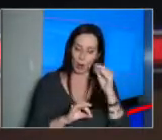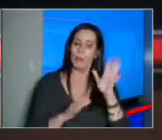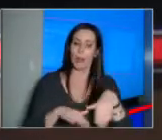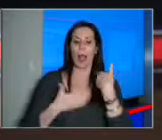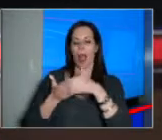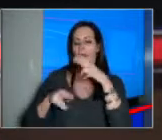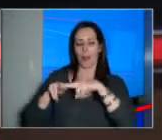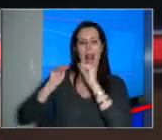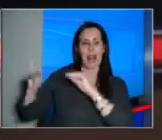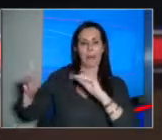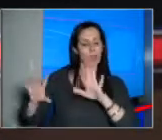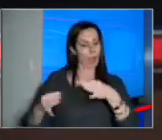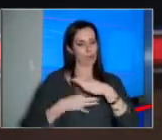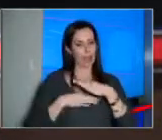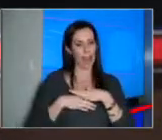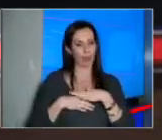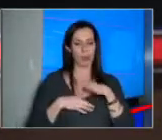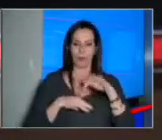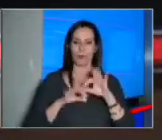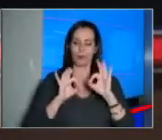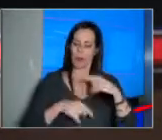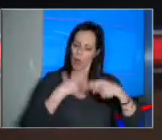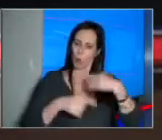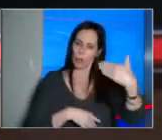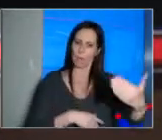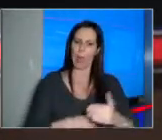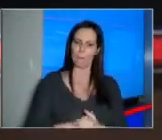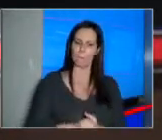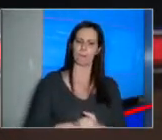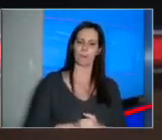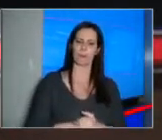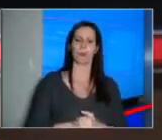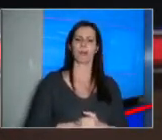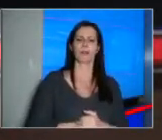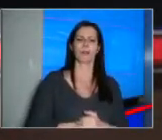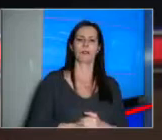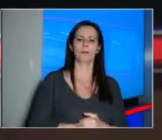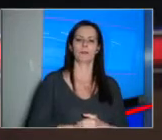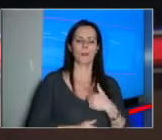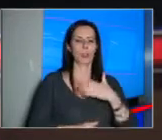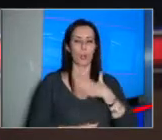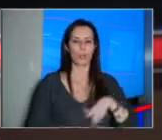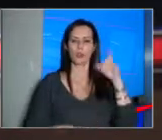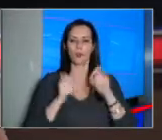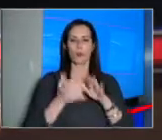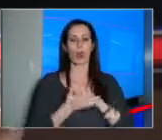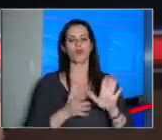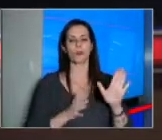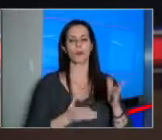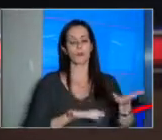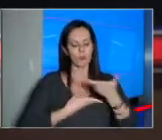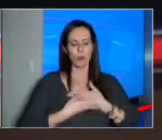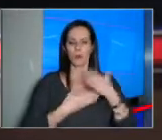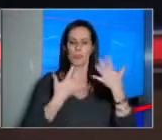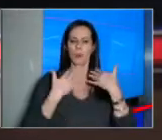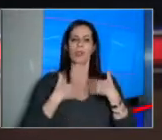וללמד, גם בשבילנו וגם בשביל הדורות הבאים מבחינתי. והייתי רוצה שאנשים פשוט יעבירו לנו חומרים